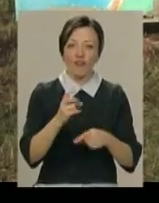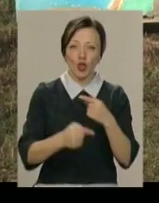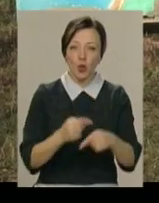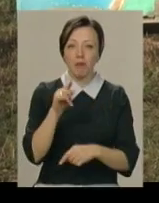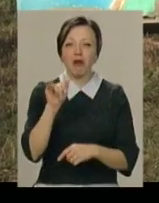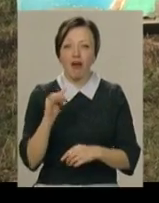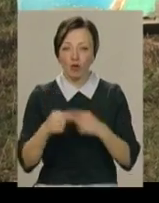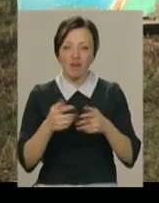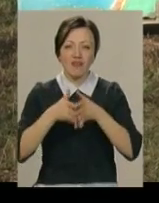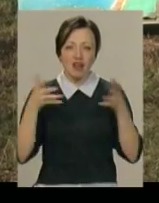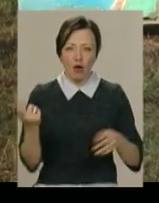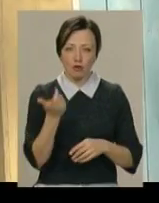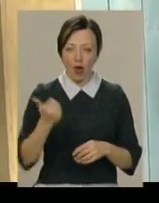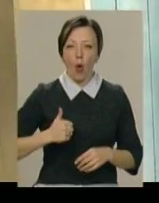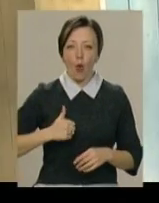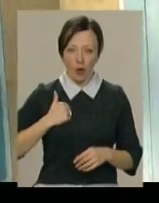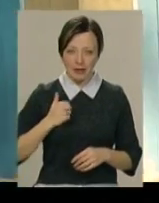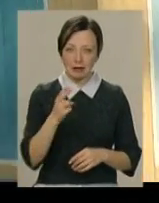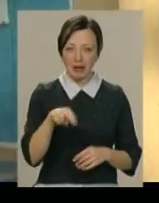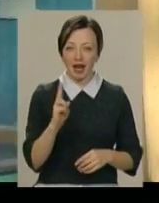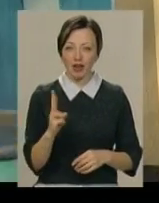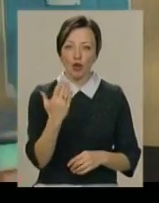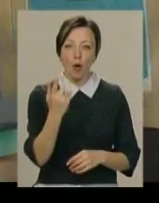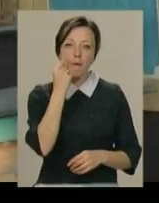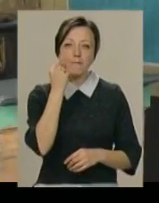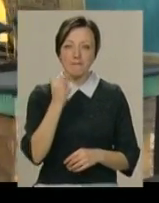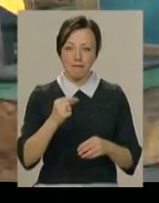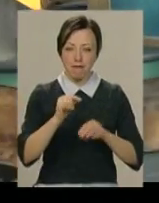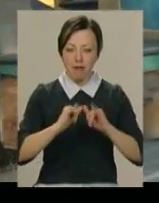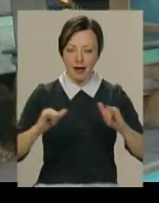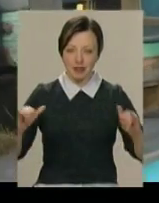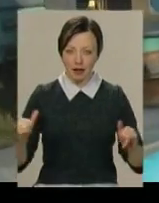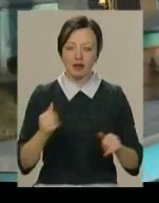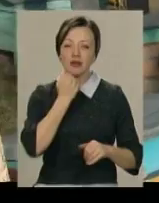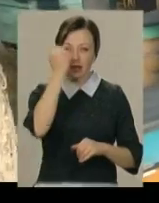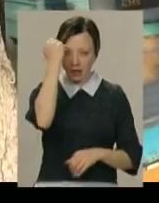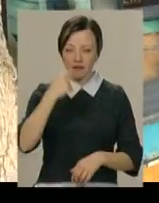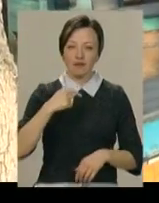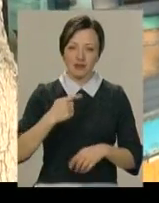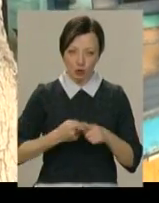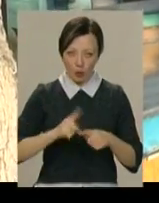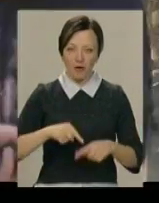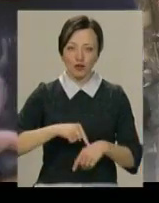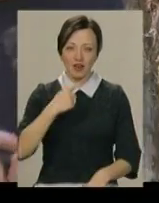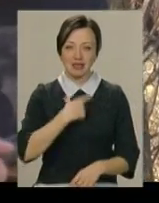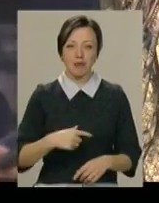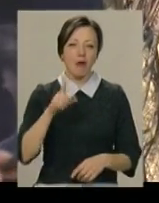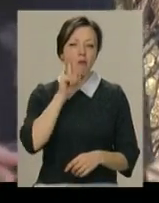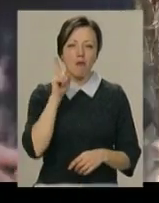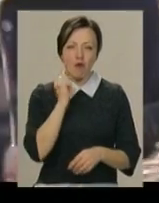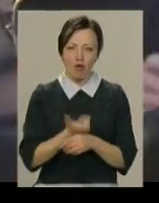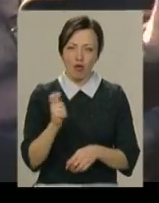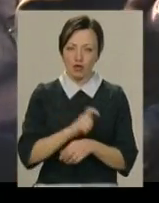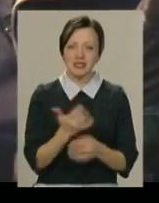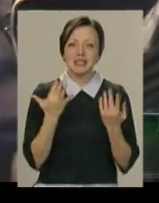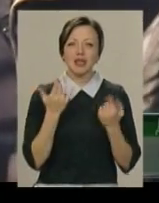утримують велике господарство. Гордість Дмитра Кириловича – його пасіка. Саме завдяки їй, каже, відчуває себе значно молодшим. А скільки бджоли в